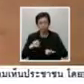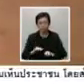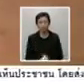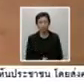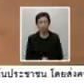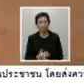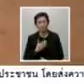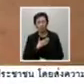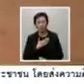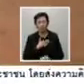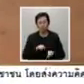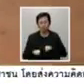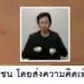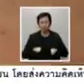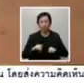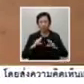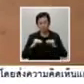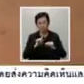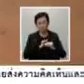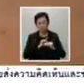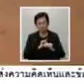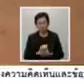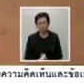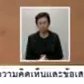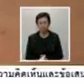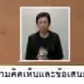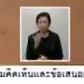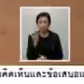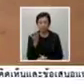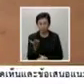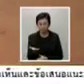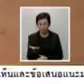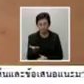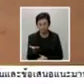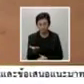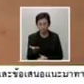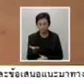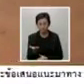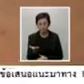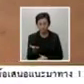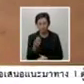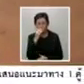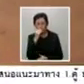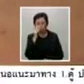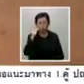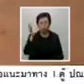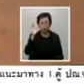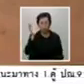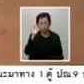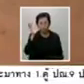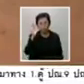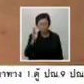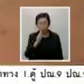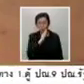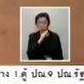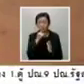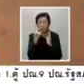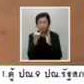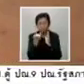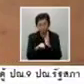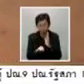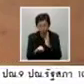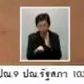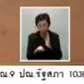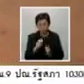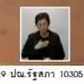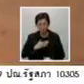ควบคุมการประชุมเองผมจะให้ท่านเสรีพิสุทธิ์ได้อภิปรายถ้าผิดคำวินิจฉัย